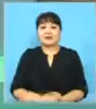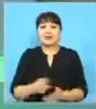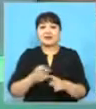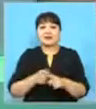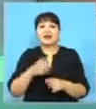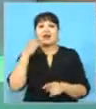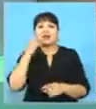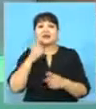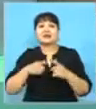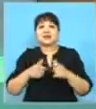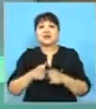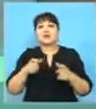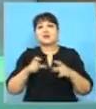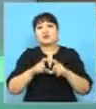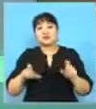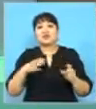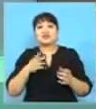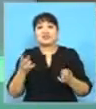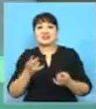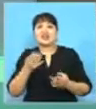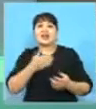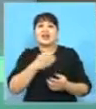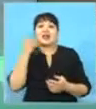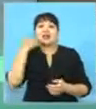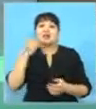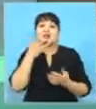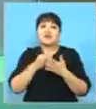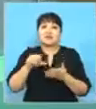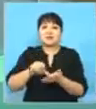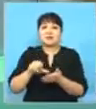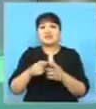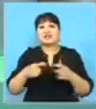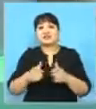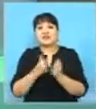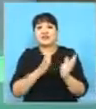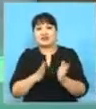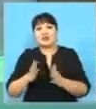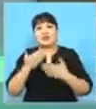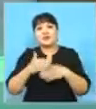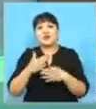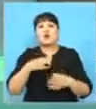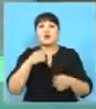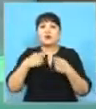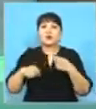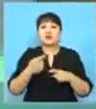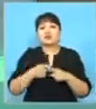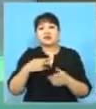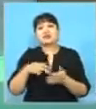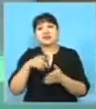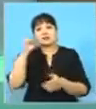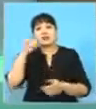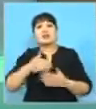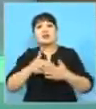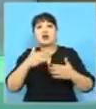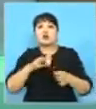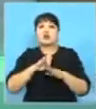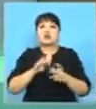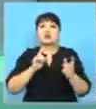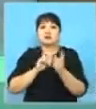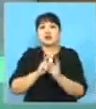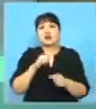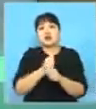Ряд алматинских компаний и учреждений намерены открыть в Актюбе свои представительства, а также наладить производство продукции. Об этом стало известно накануне в ходе